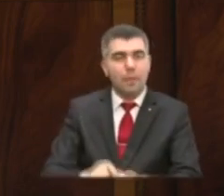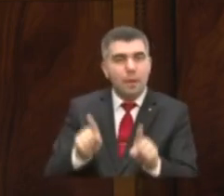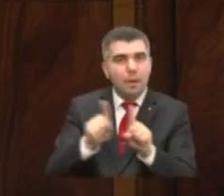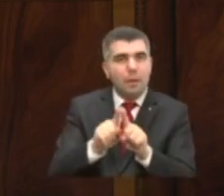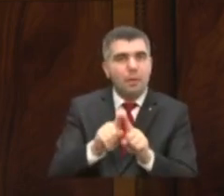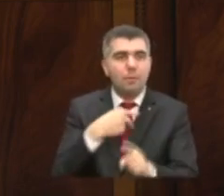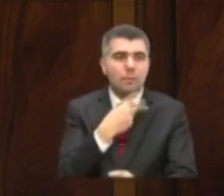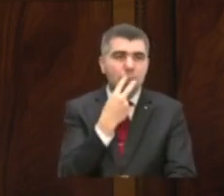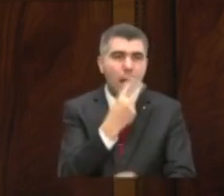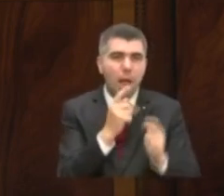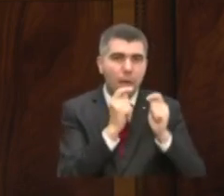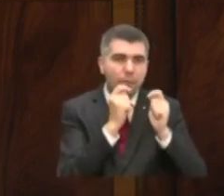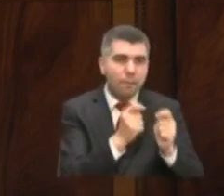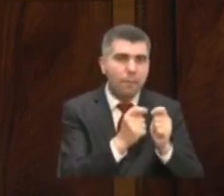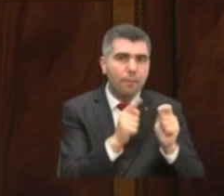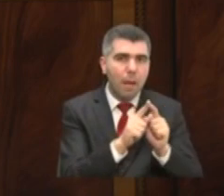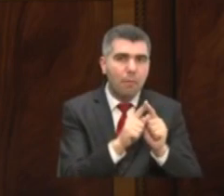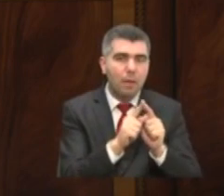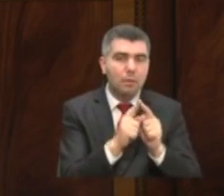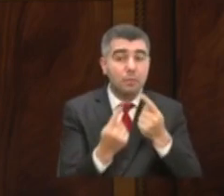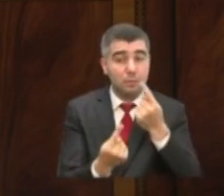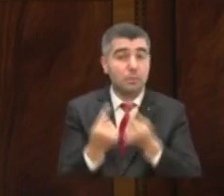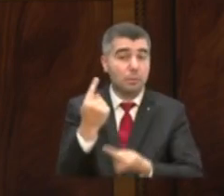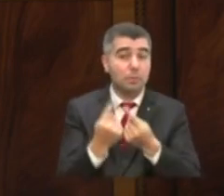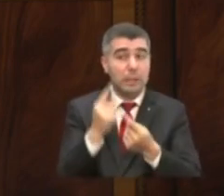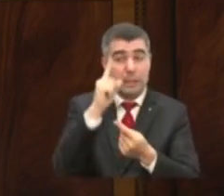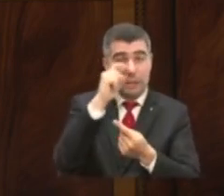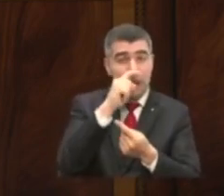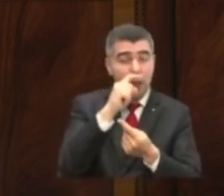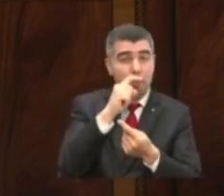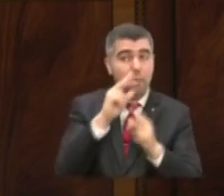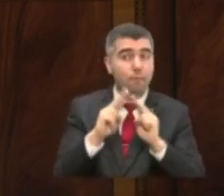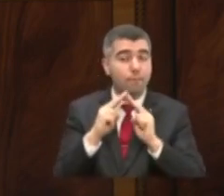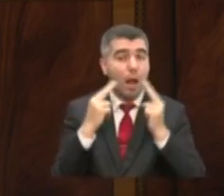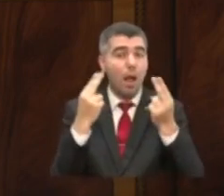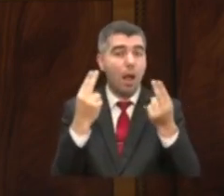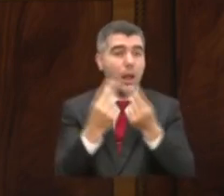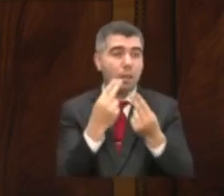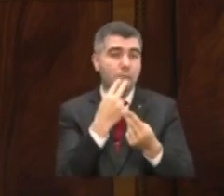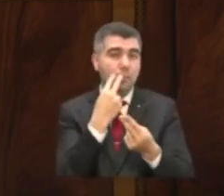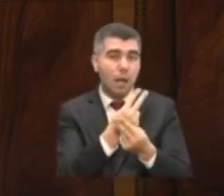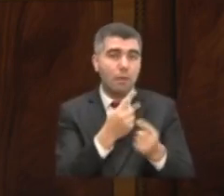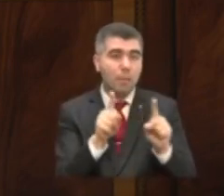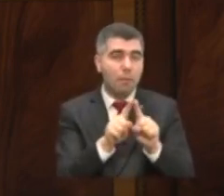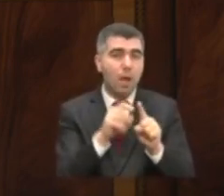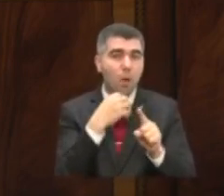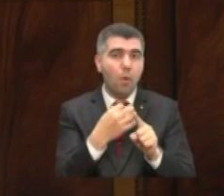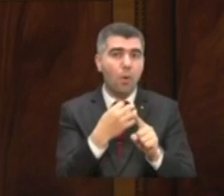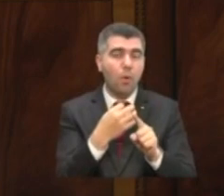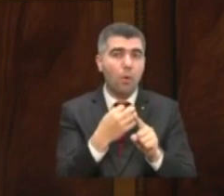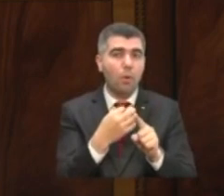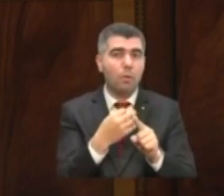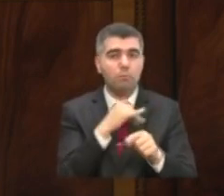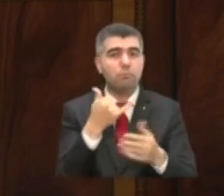الوضعية ذات البعد الإنساني والحقوقي تدق ناقوس الخطر، بعدما تحول المتوسط لأكبر مقبرة جماعية تدفن